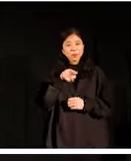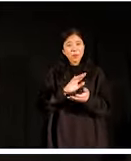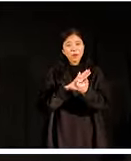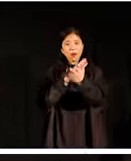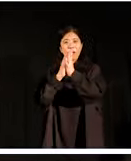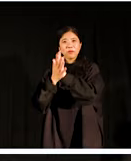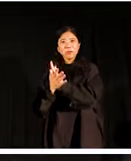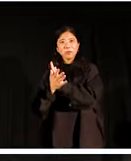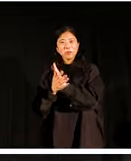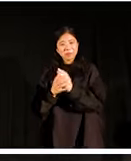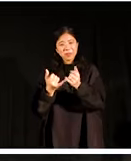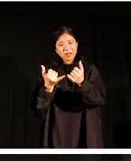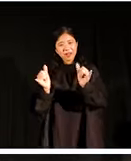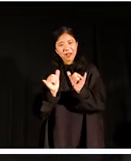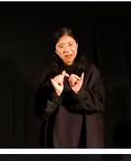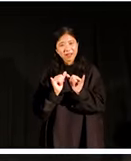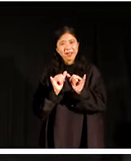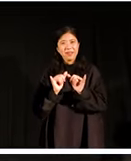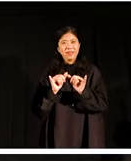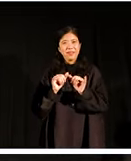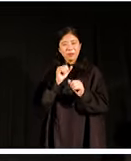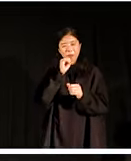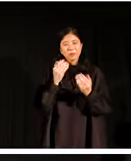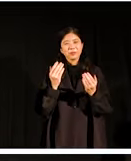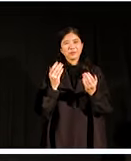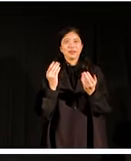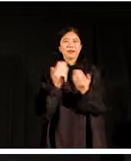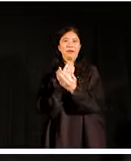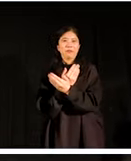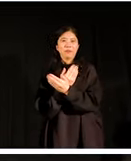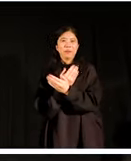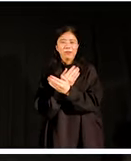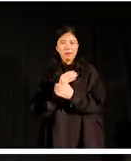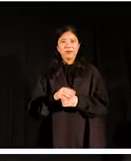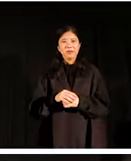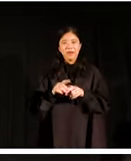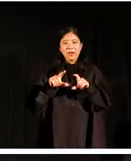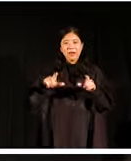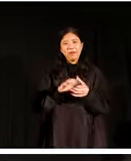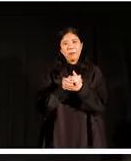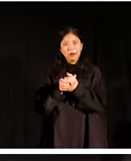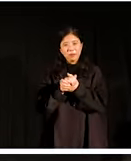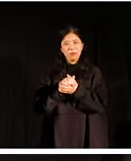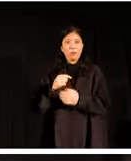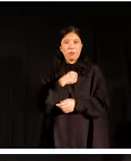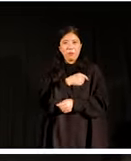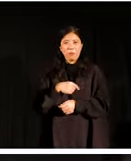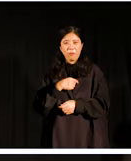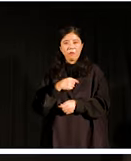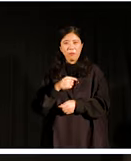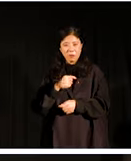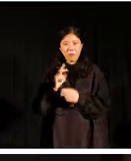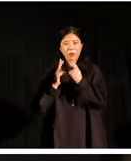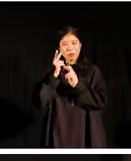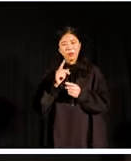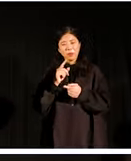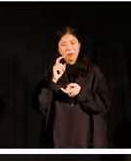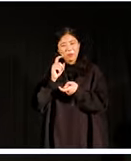なと思うのであの是非平和の心沖縄の平和の心としてねあのゆい回るっていうのは大切だなっていう風に思い